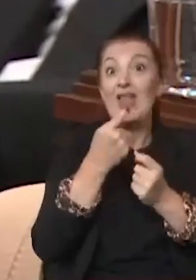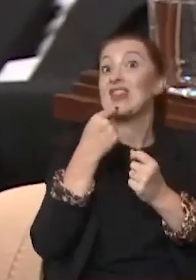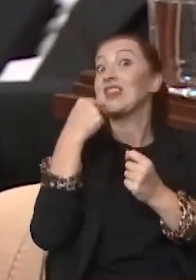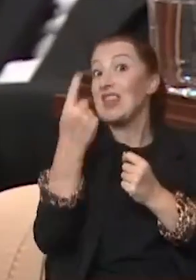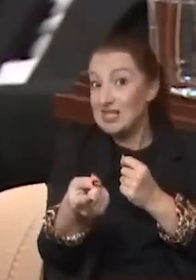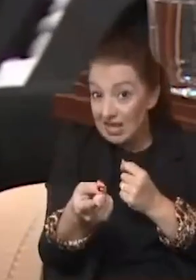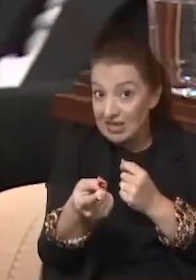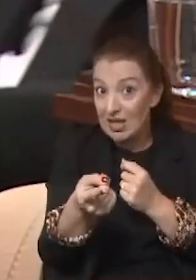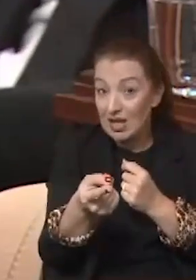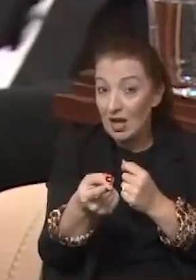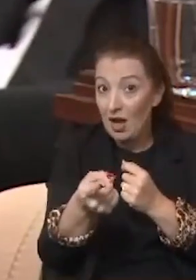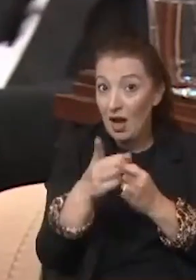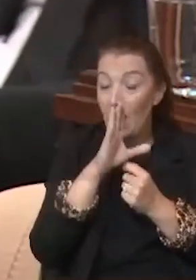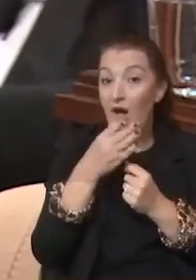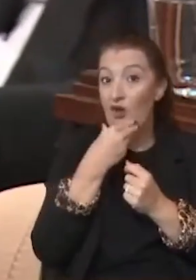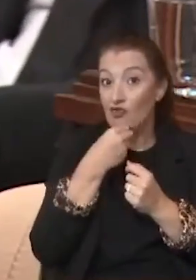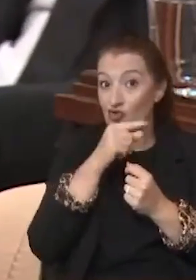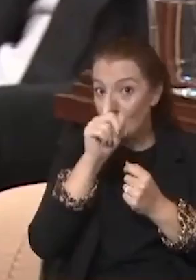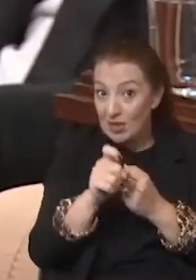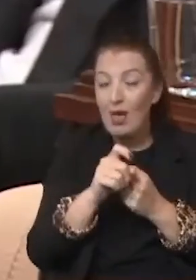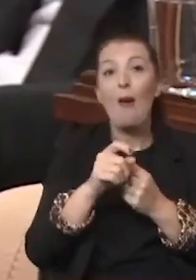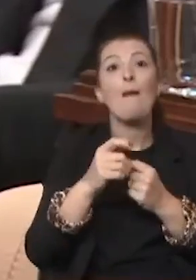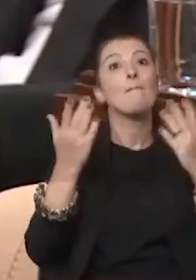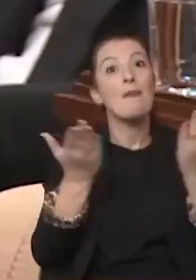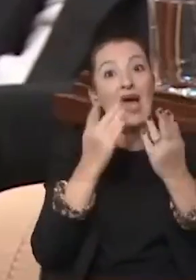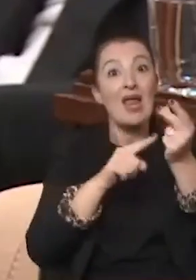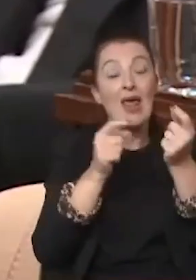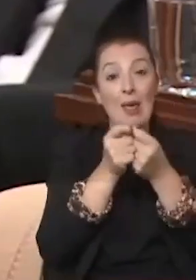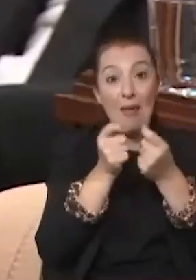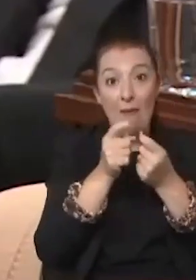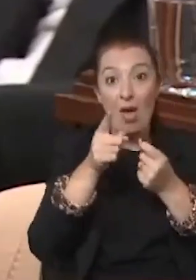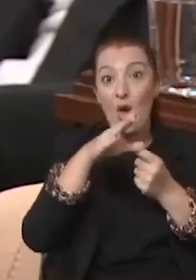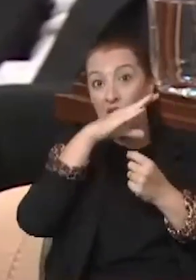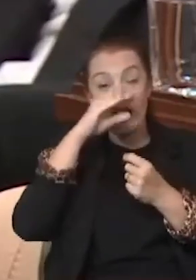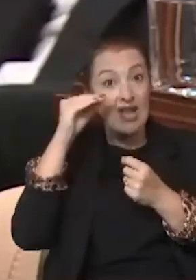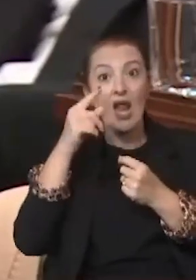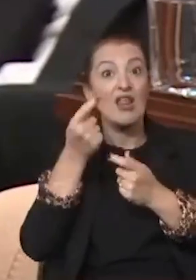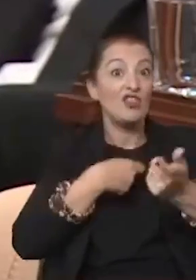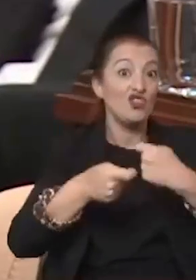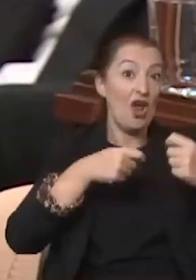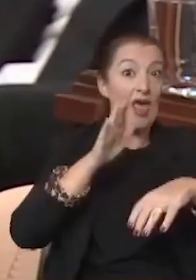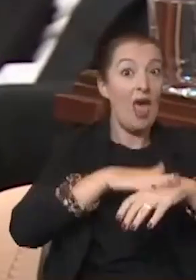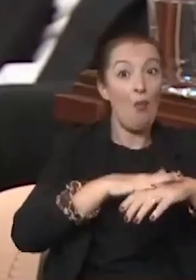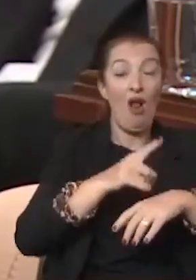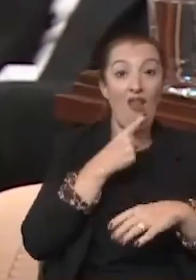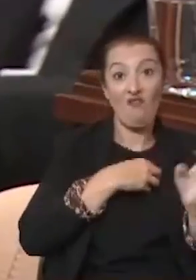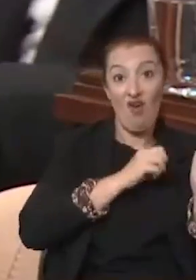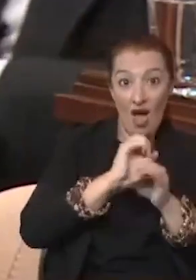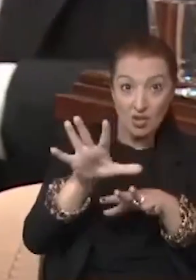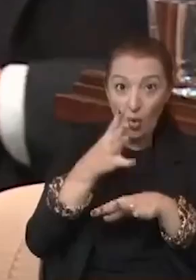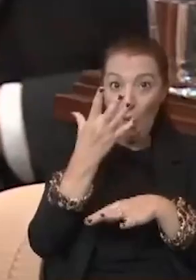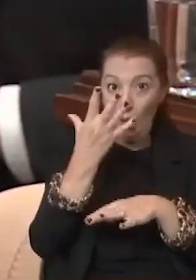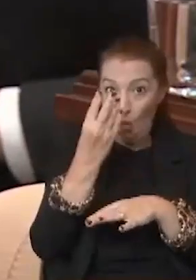Meğer İstanbul Büyükşehir Belediyesi finansal kaynak üreteceğiz derken uyuşturucu ticareti yapıyormuş gibi bir laf etseydik olur muydu? Olmazdı.